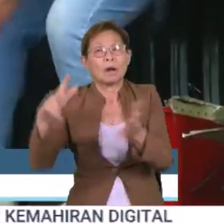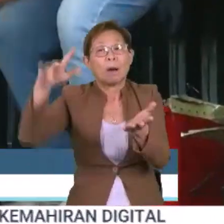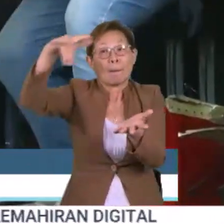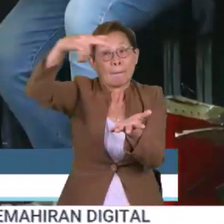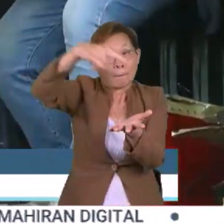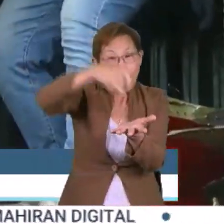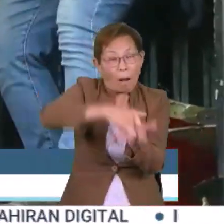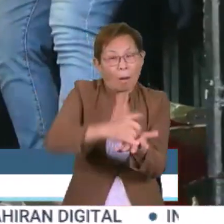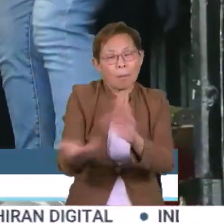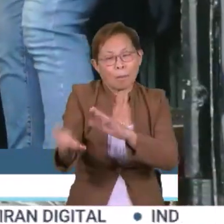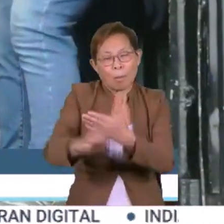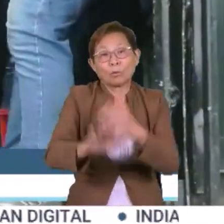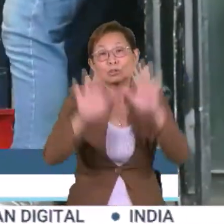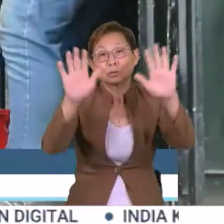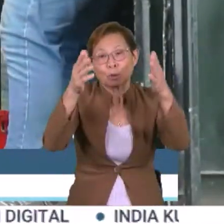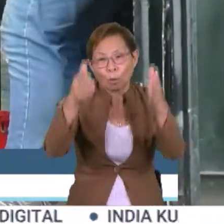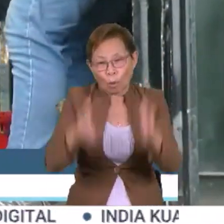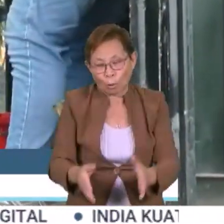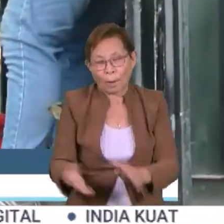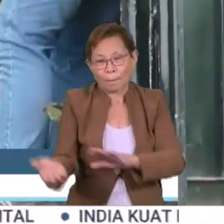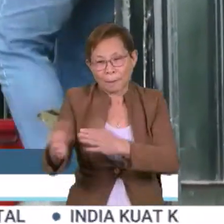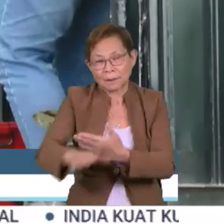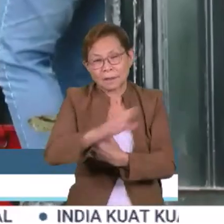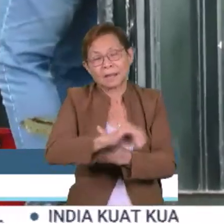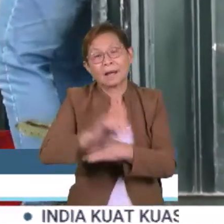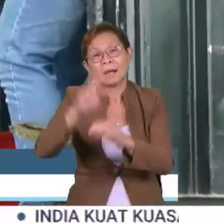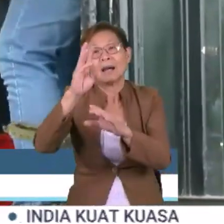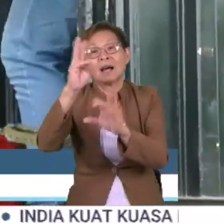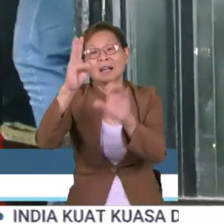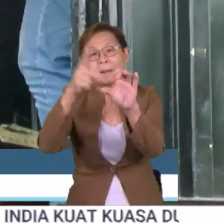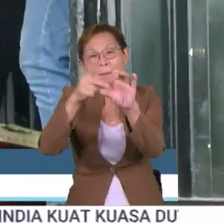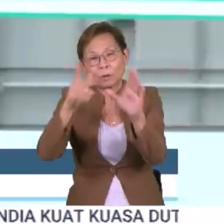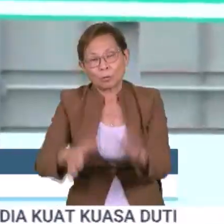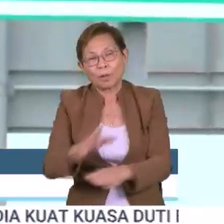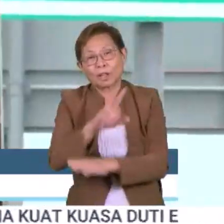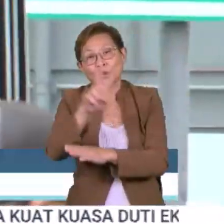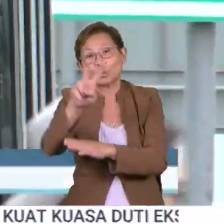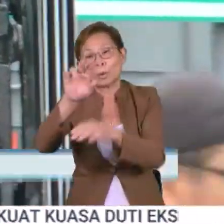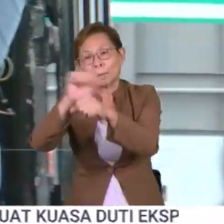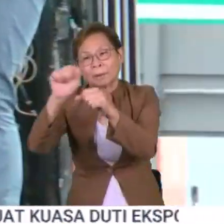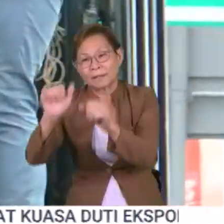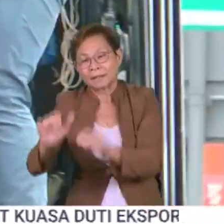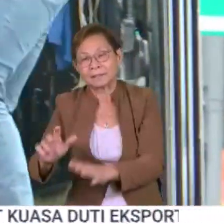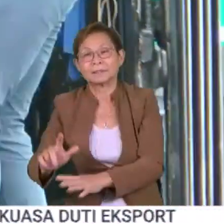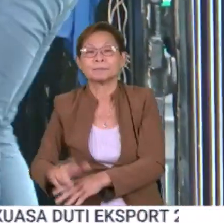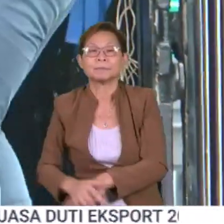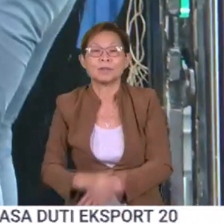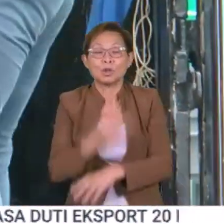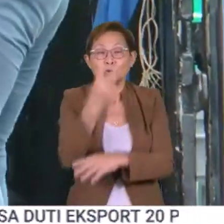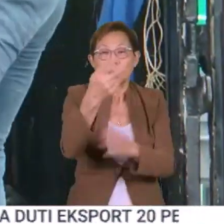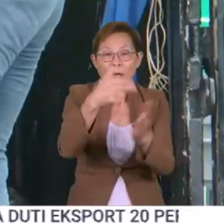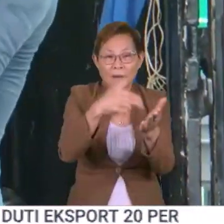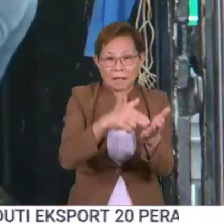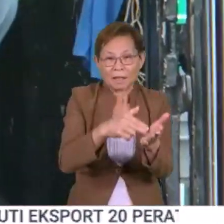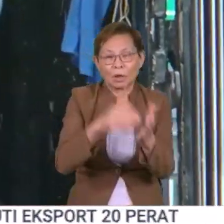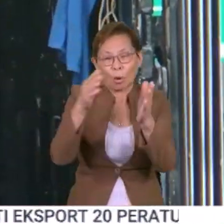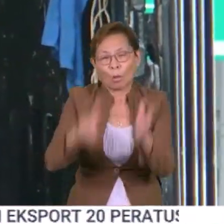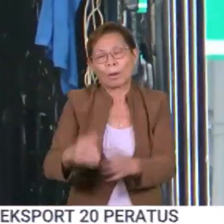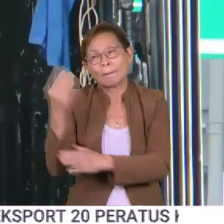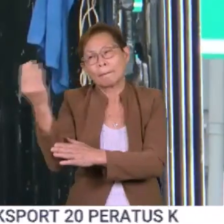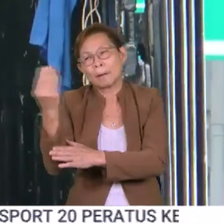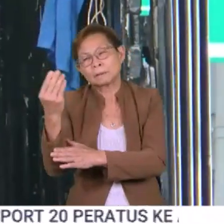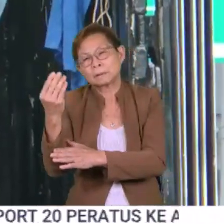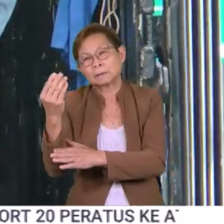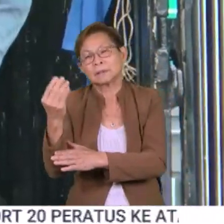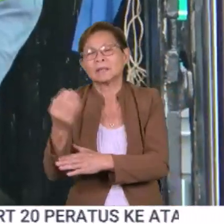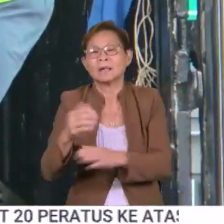mengorbankan 10 individu termasuk 6 penumpang dan 2 kru pesawat ringan itu merekalah dua lagi merupakan orang awam